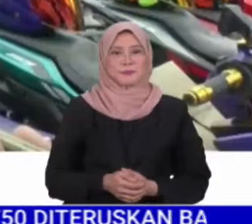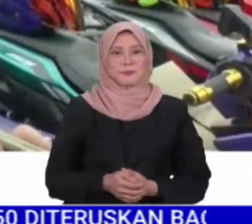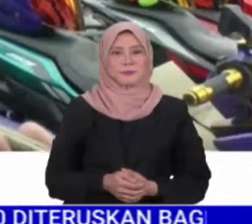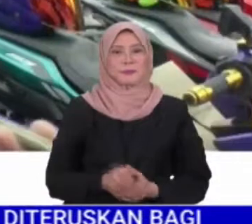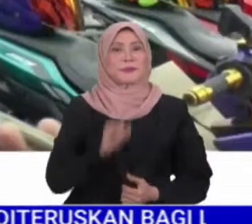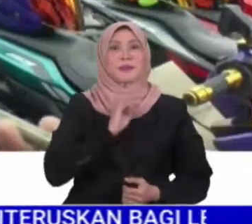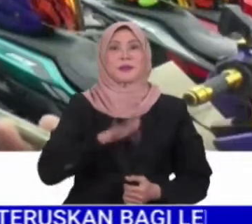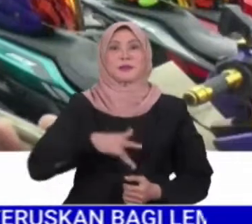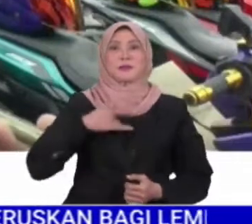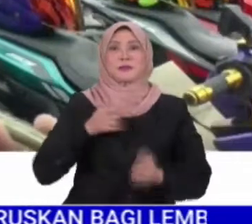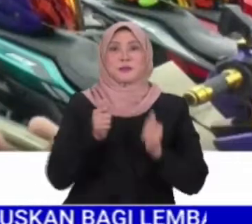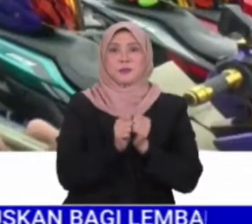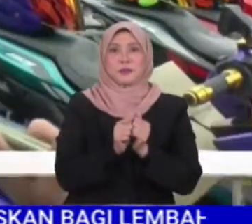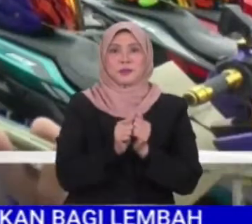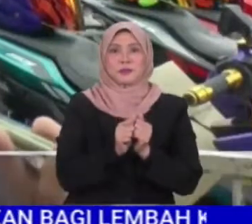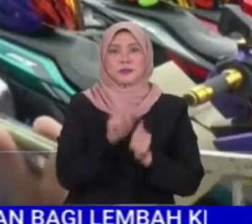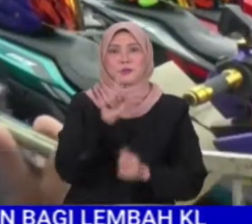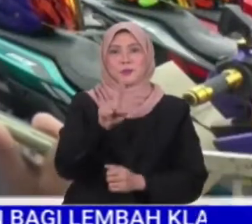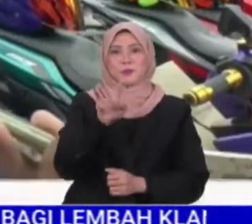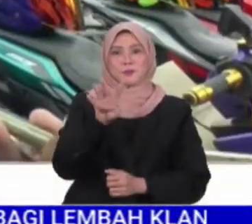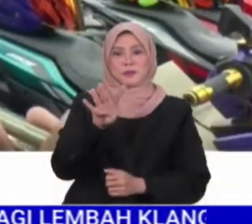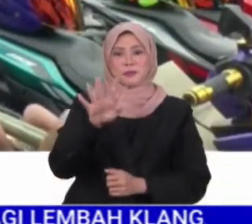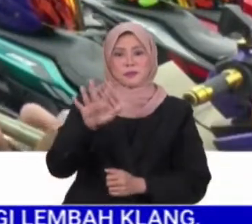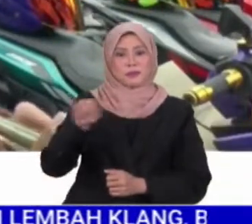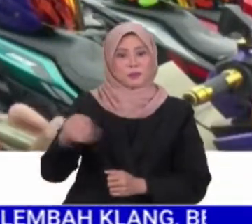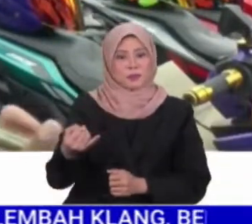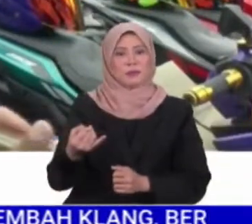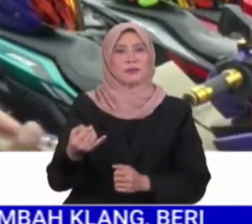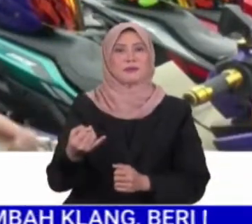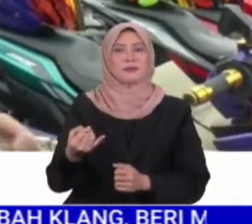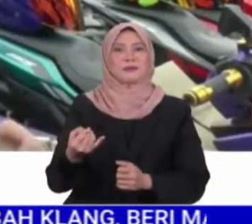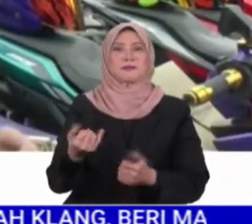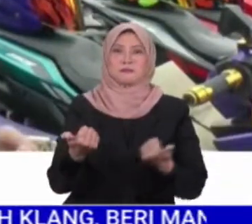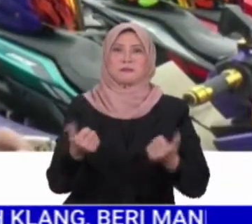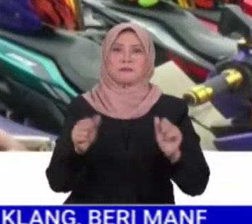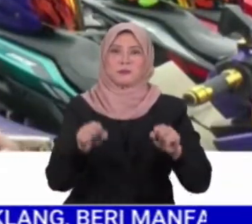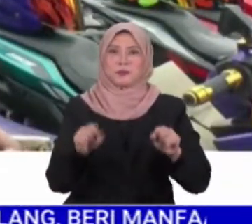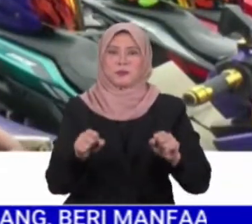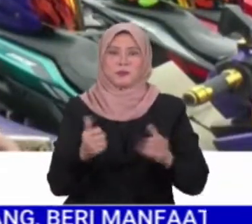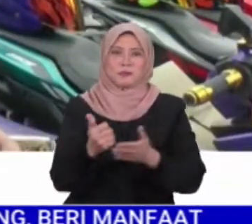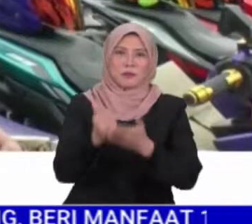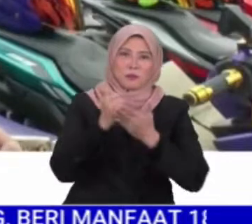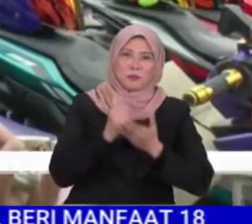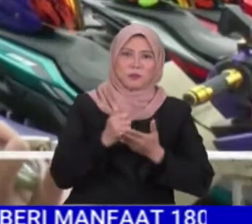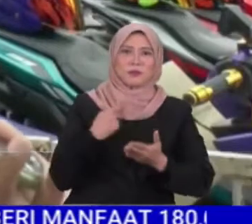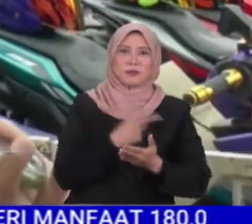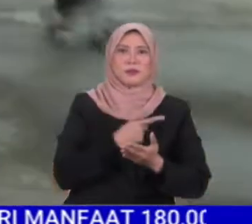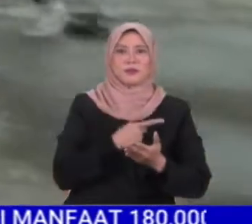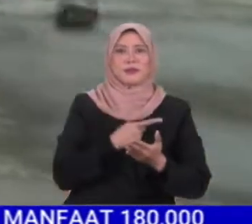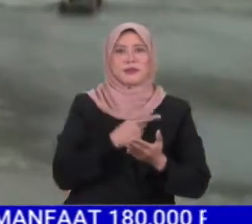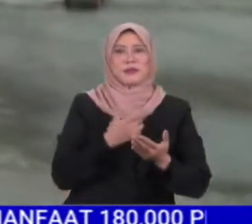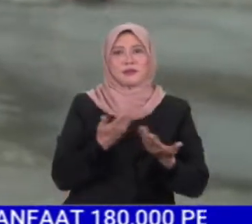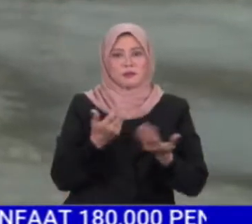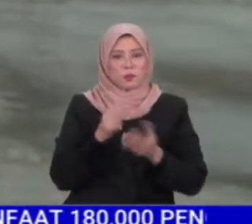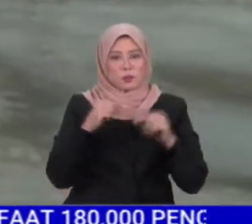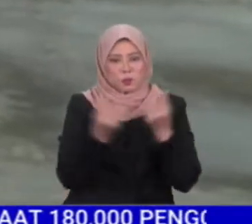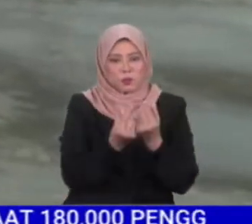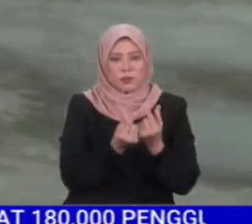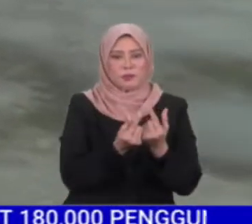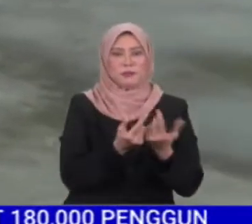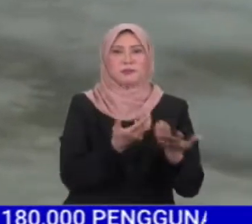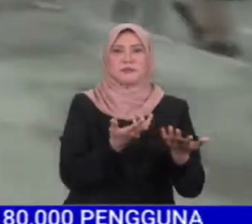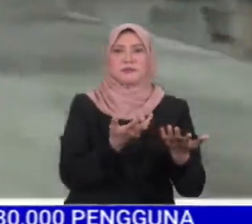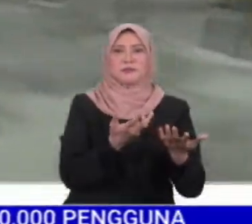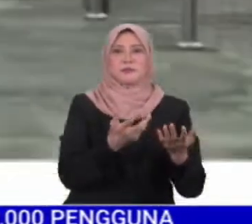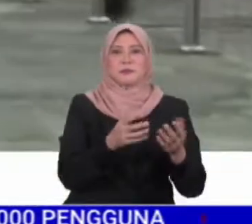Saya rasa dengan adanya RM145 juta ini, sedikit sebanyak akan dapat membantu kita membaiki gelanggang-gelanggang yang rosak di